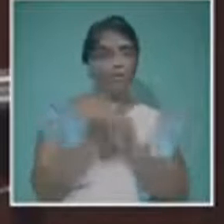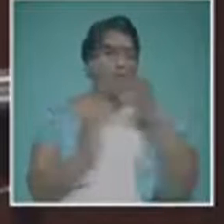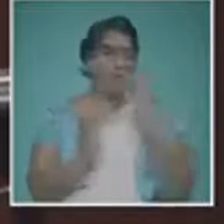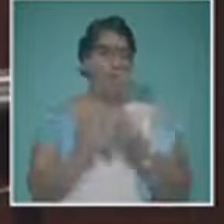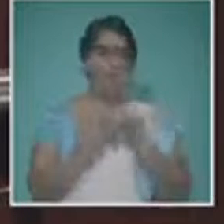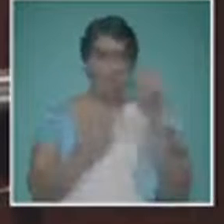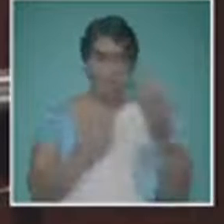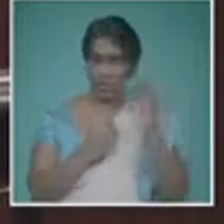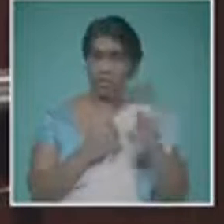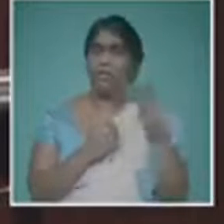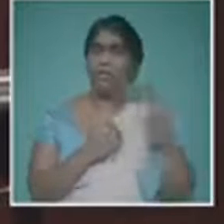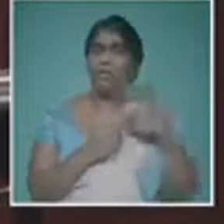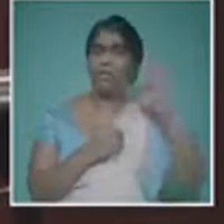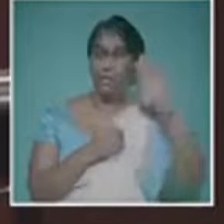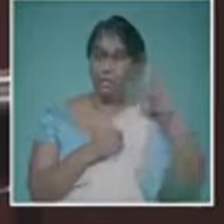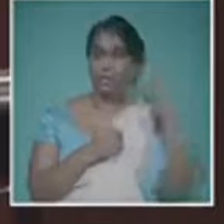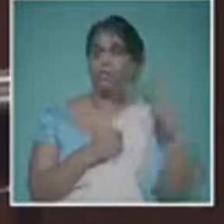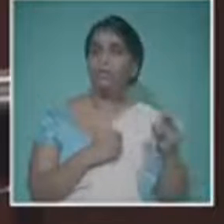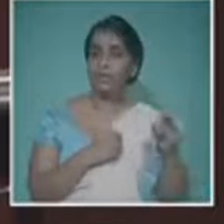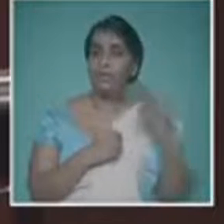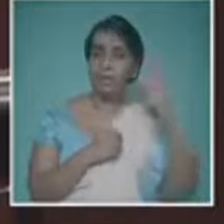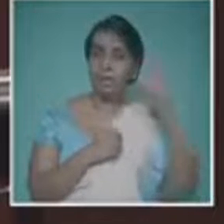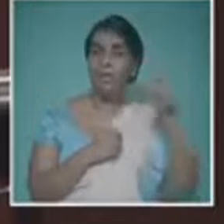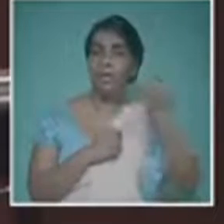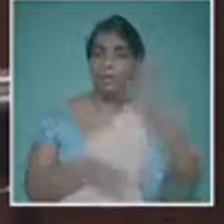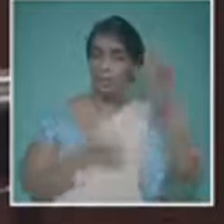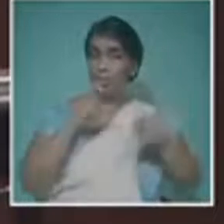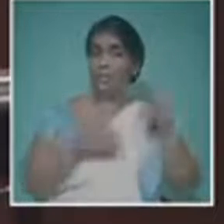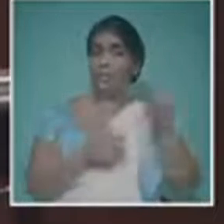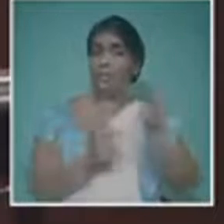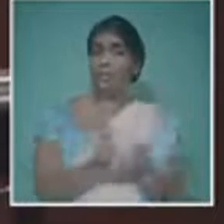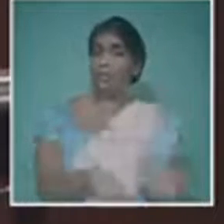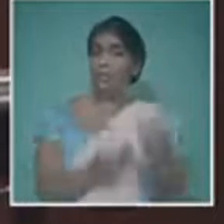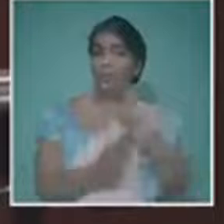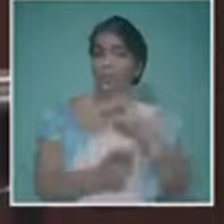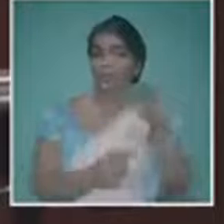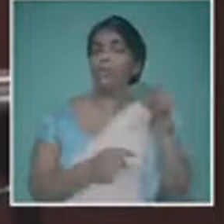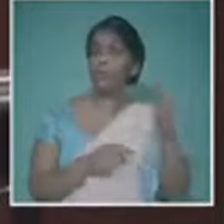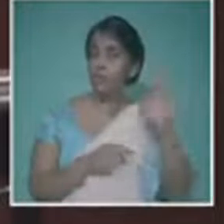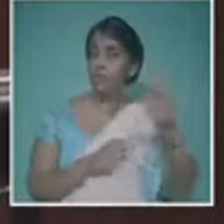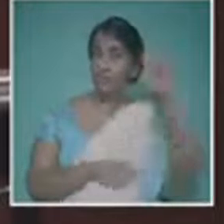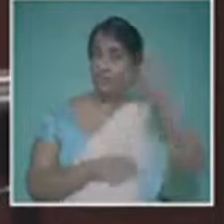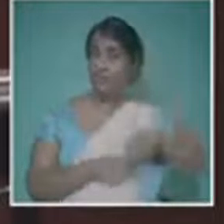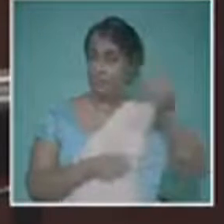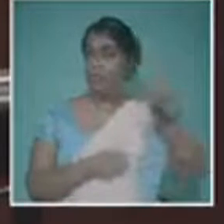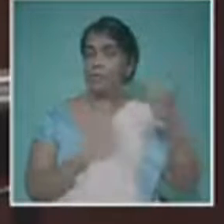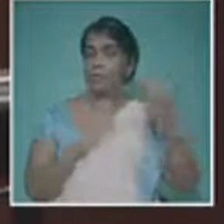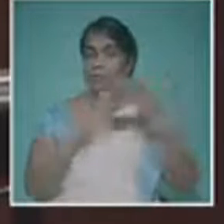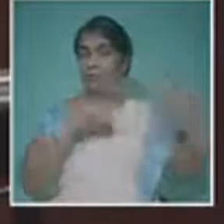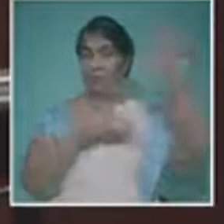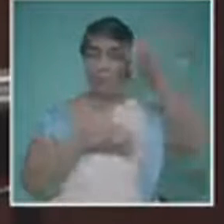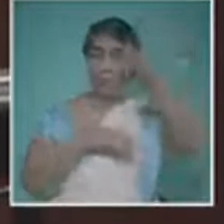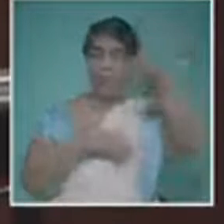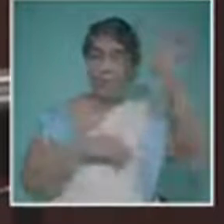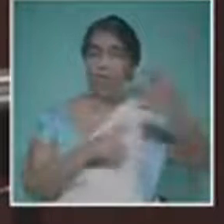அவருடைய உயர் அதிகாரிகளும் அதற்கு துணை போகின்றார்கள் என்றுதான் அர்த்தம். இது உடனடியாக நிறுத்தப்பட வேண்டும்.